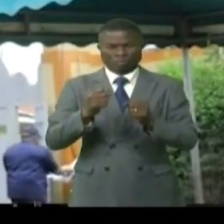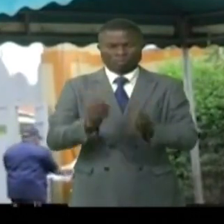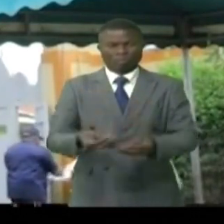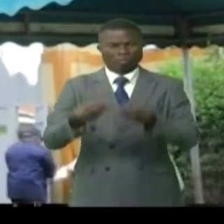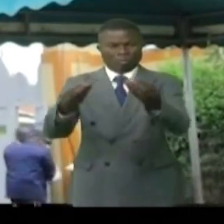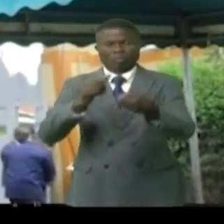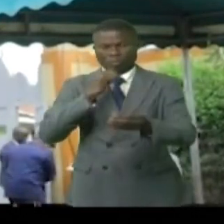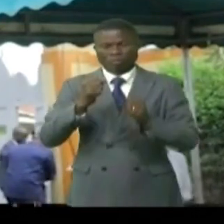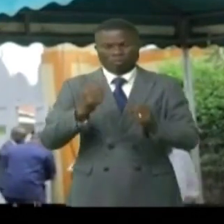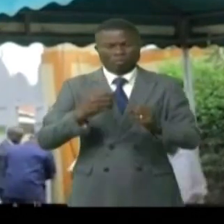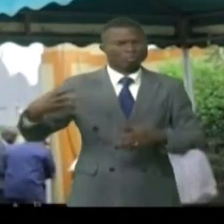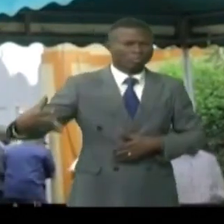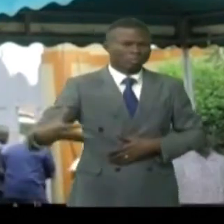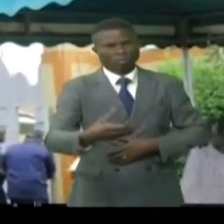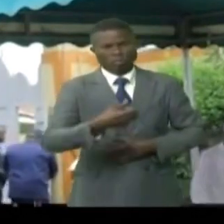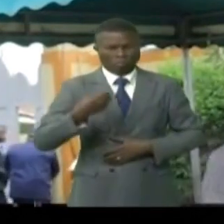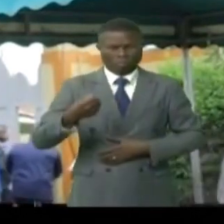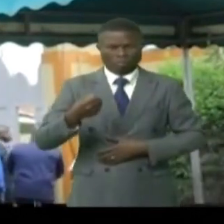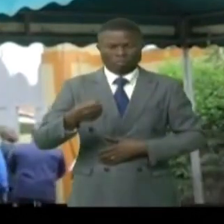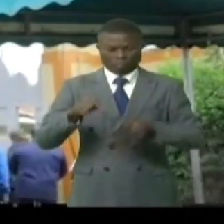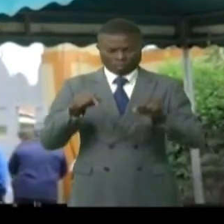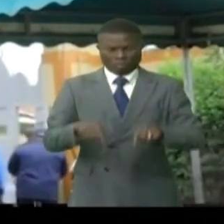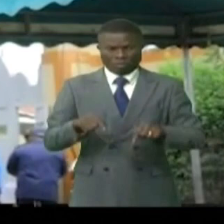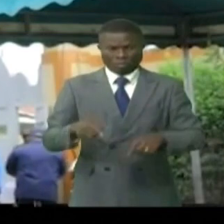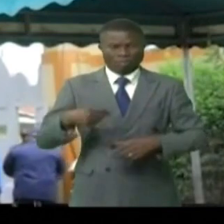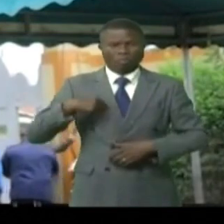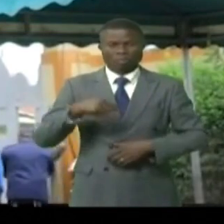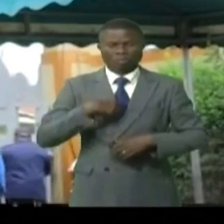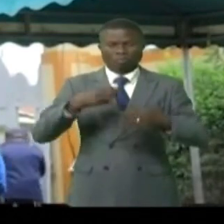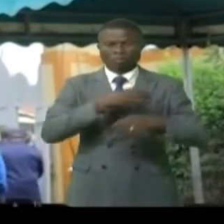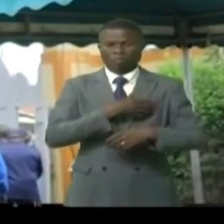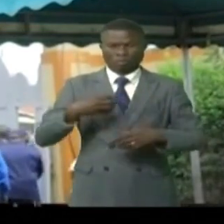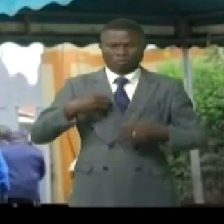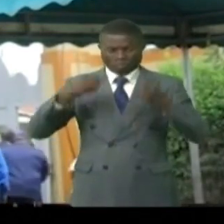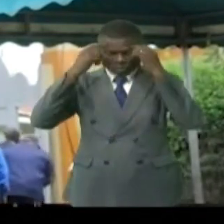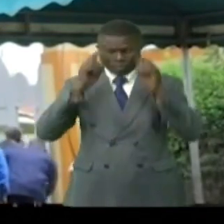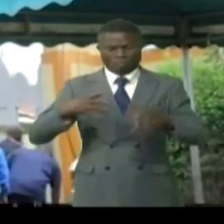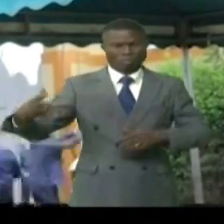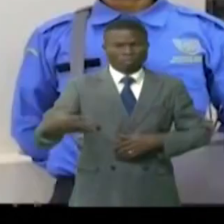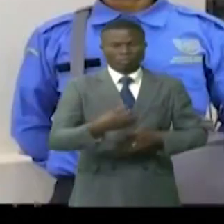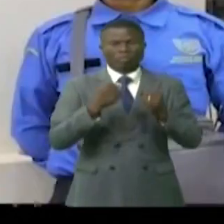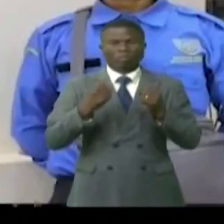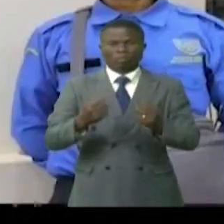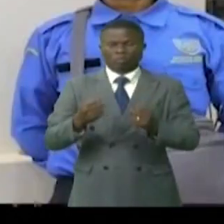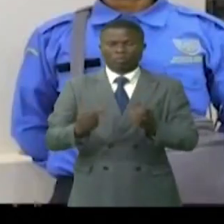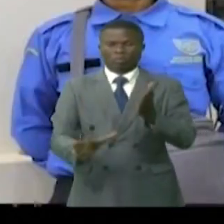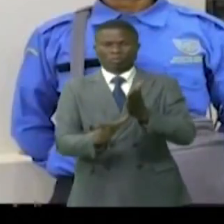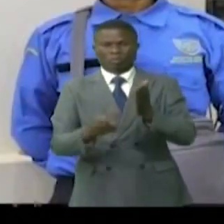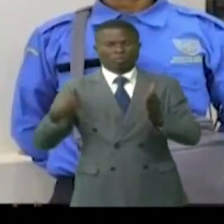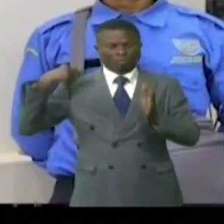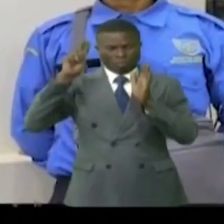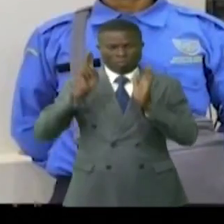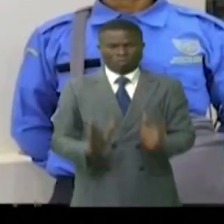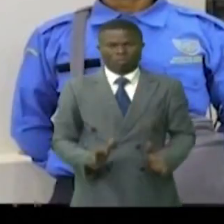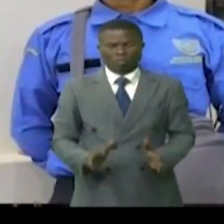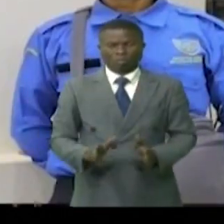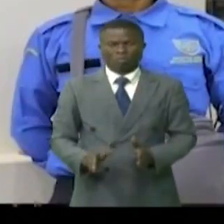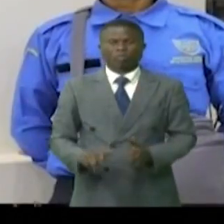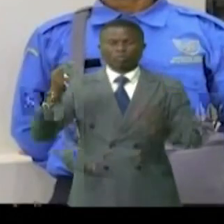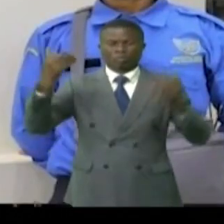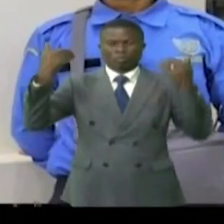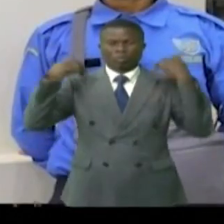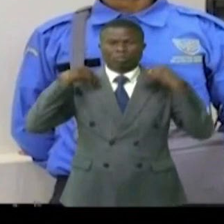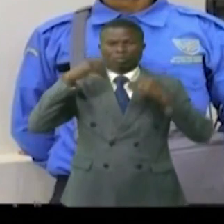pas, mais le pouvoir s'arrache. Et cette fois-là, nous nous sommes décidés d'arracher ce pouvoir. Le vice-gouverneur de l'Ituri, le